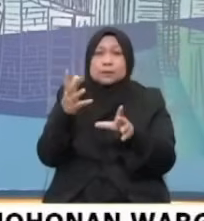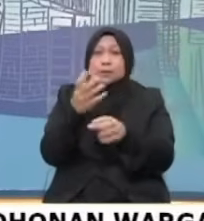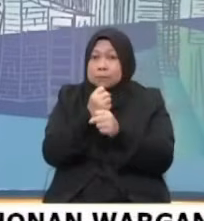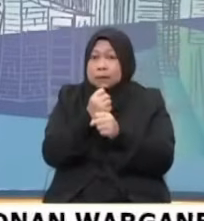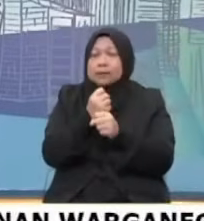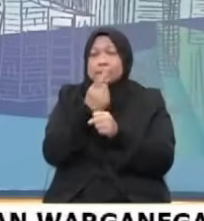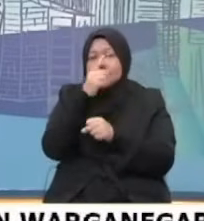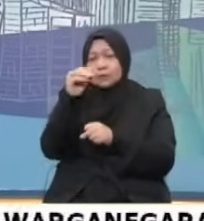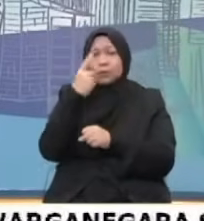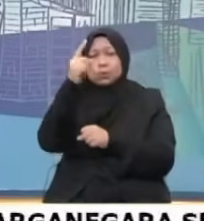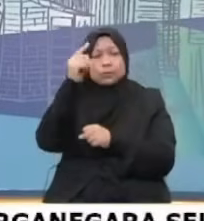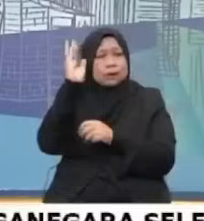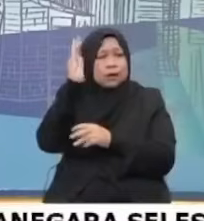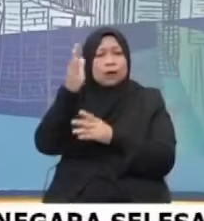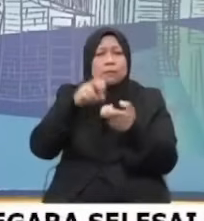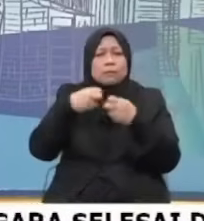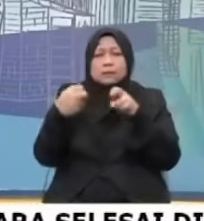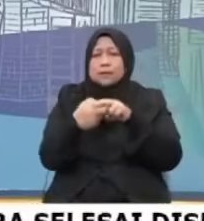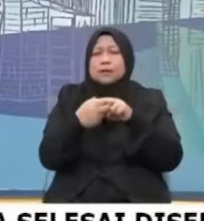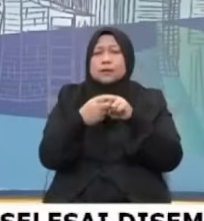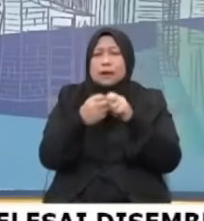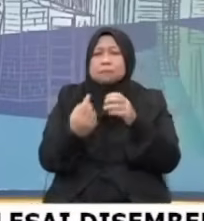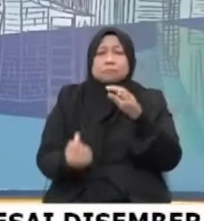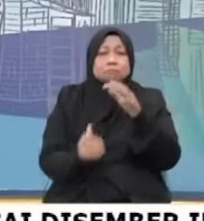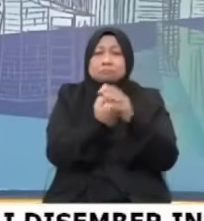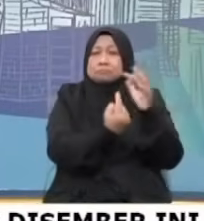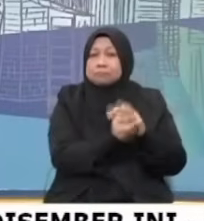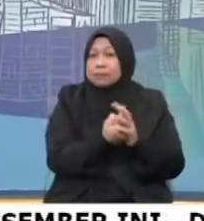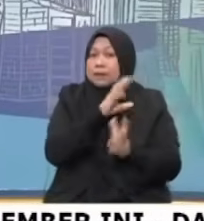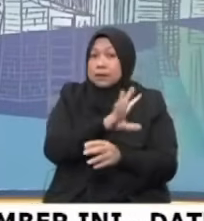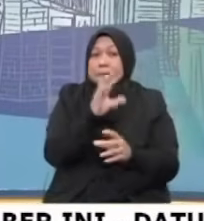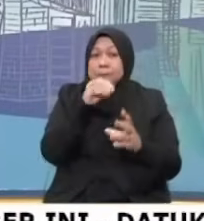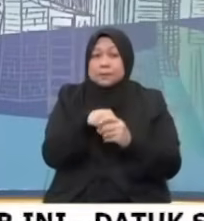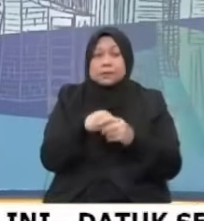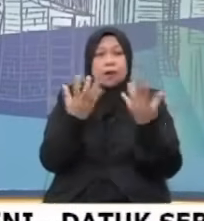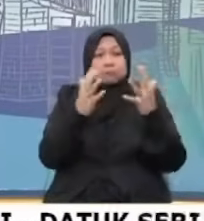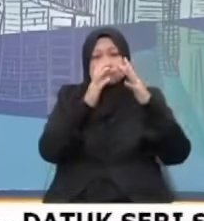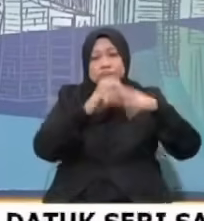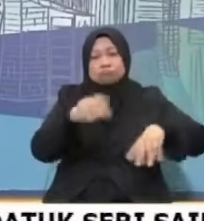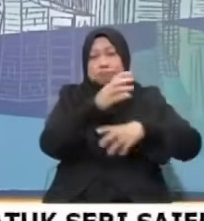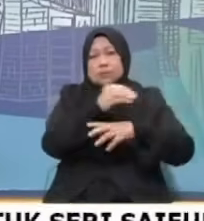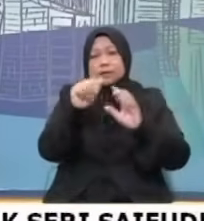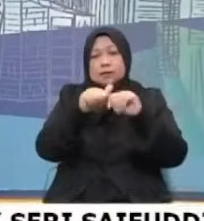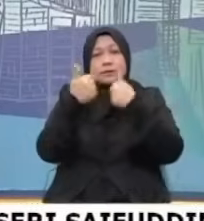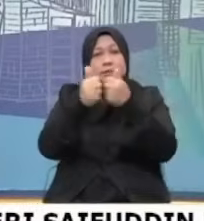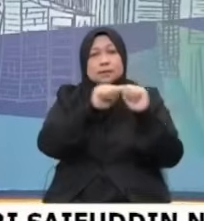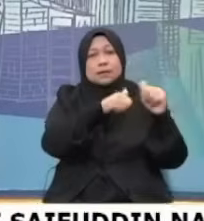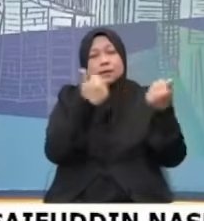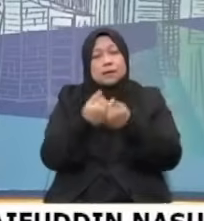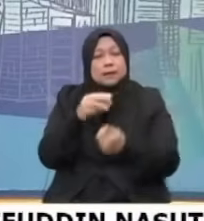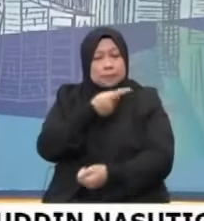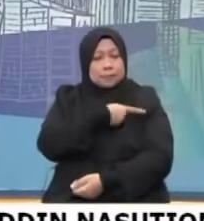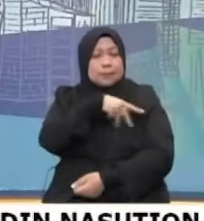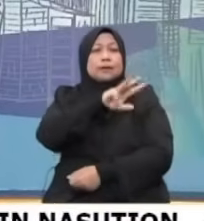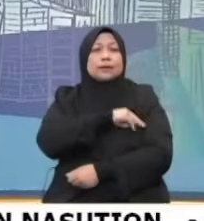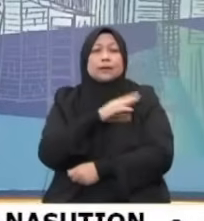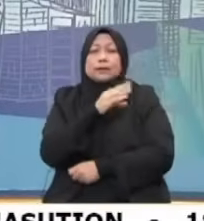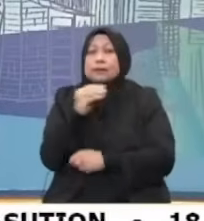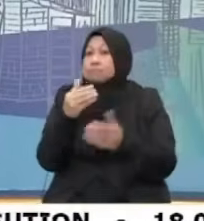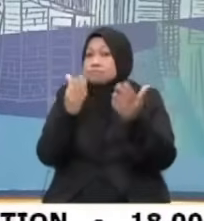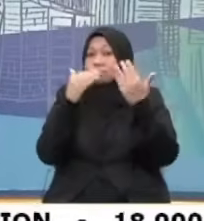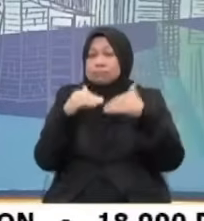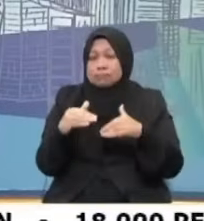yang dijalankan untuk mengatasi masalah yang Berbangkit termasuk rombakan dan agensi-agensi kementerian dan